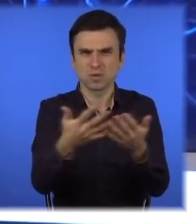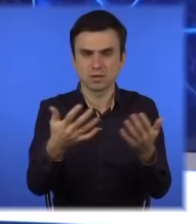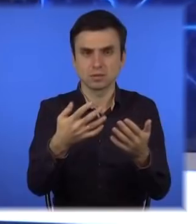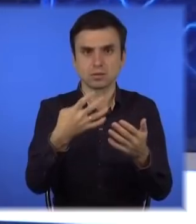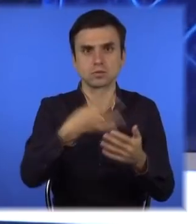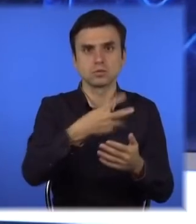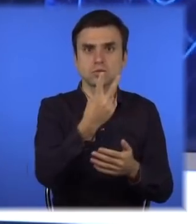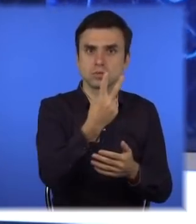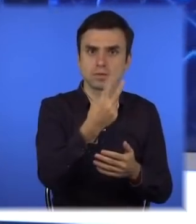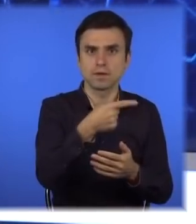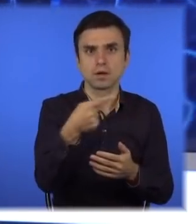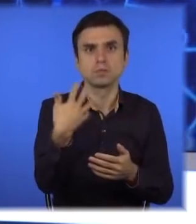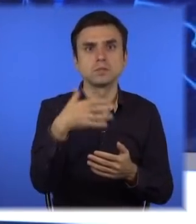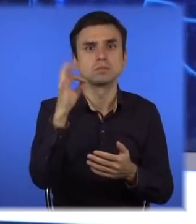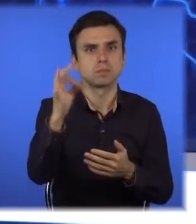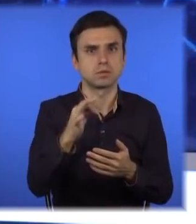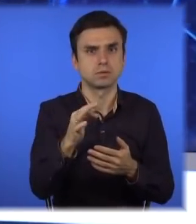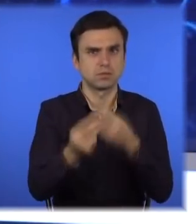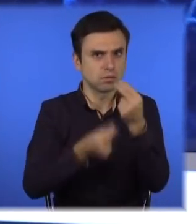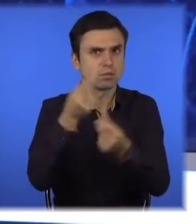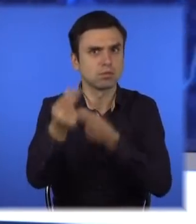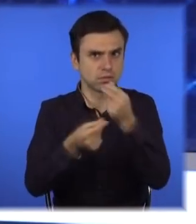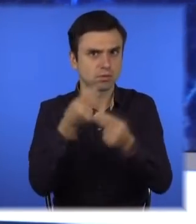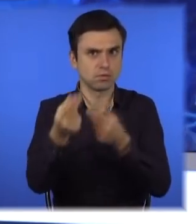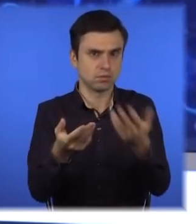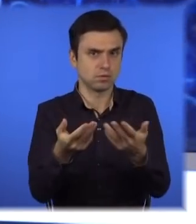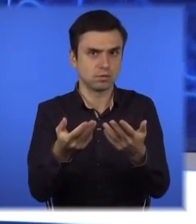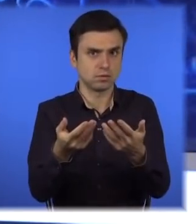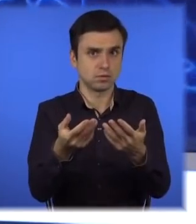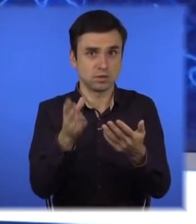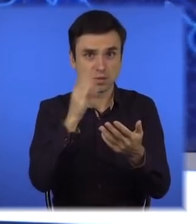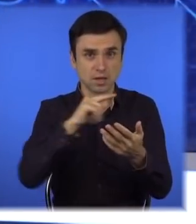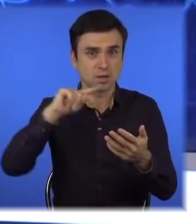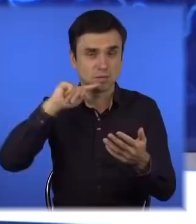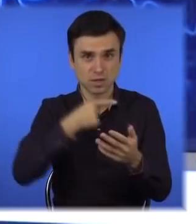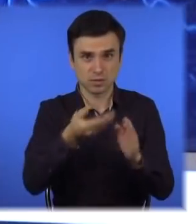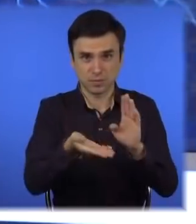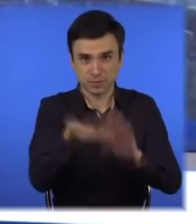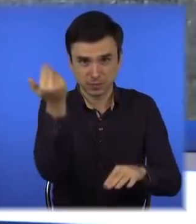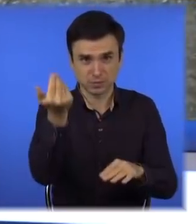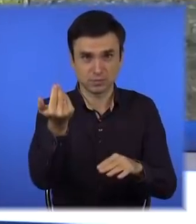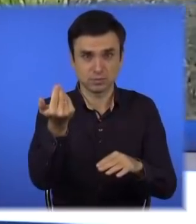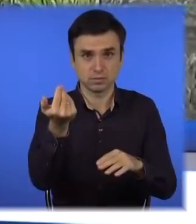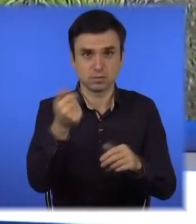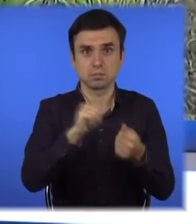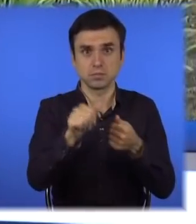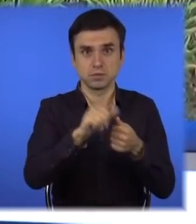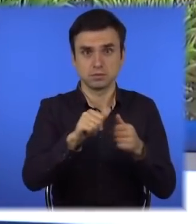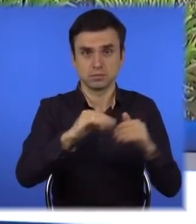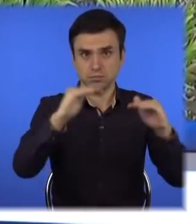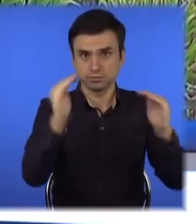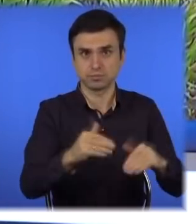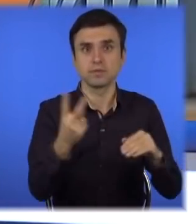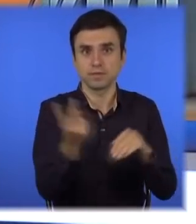виросли ціни на пальне. Відтепер літр 95-го коштує понад 30 гривень, а дизельного пального – більш ніж